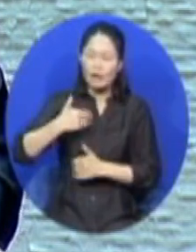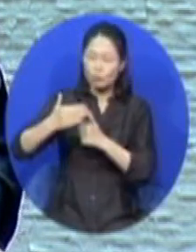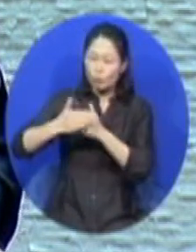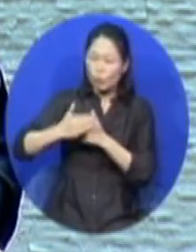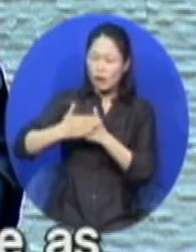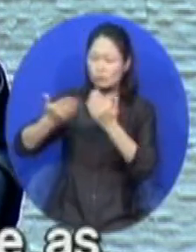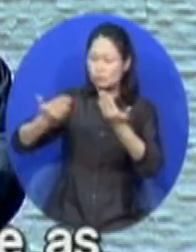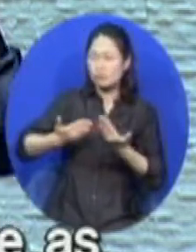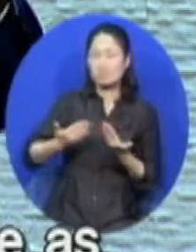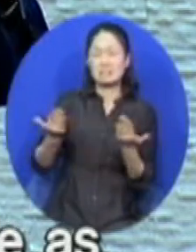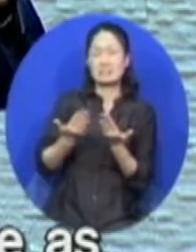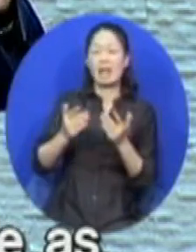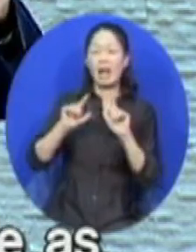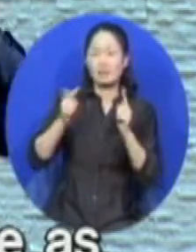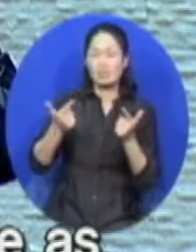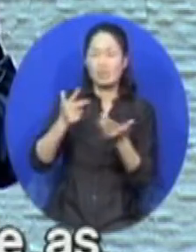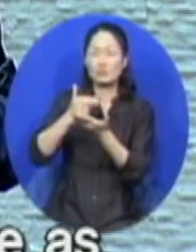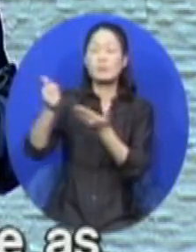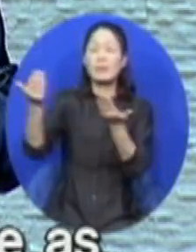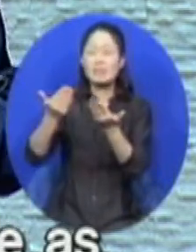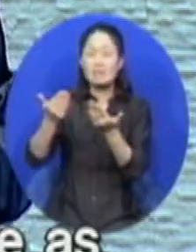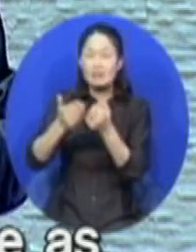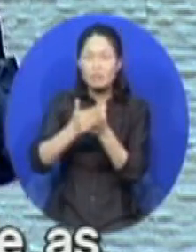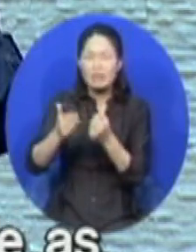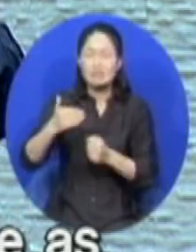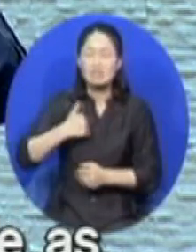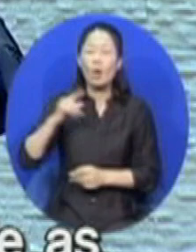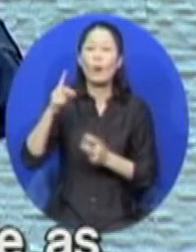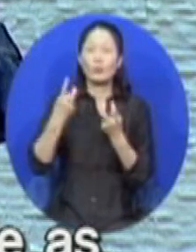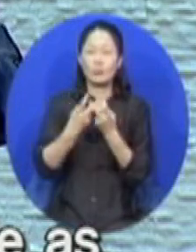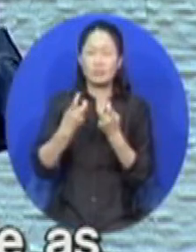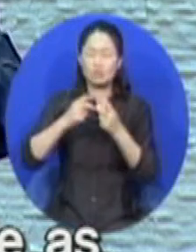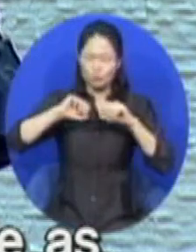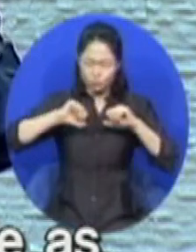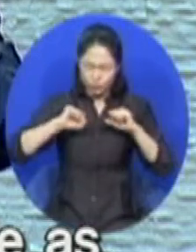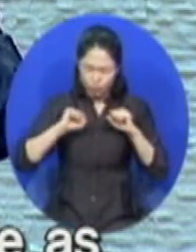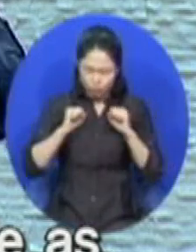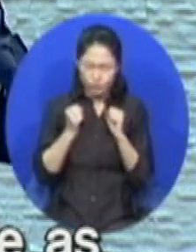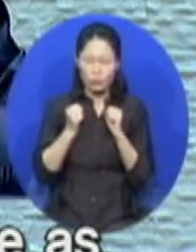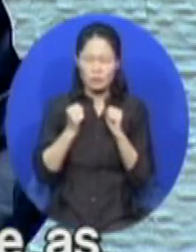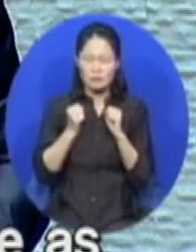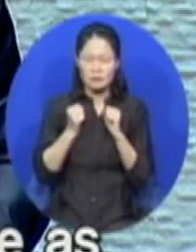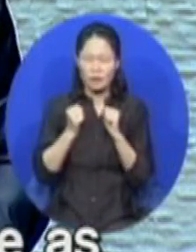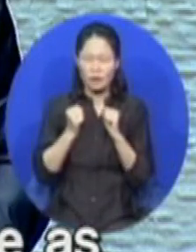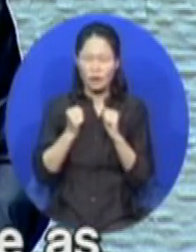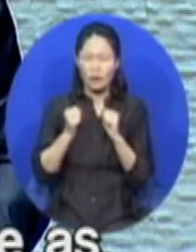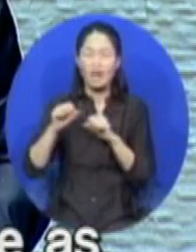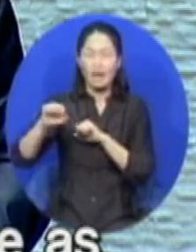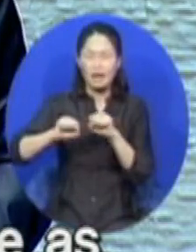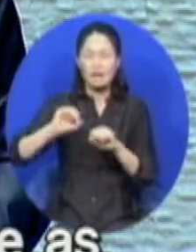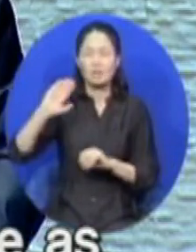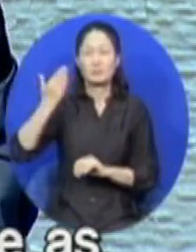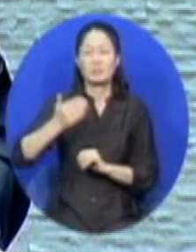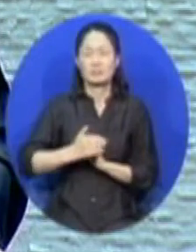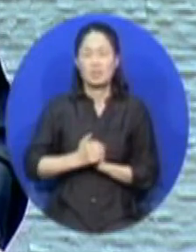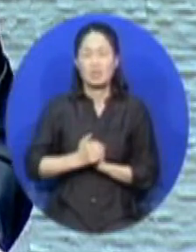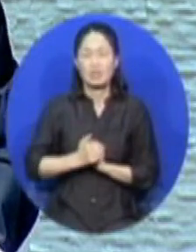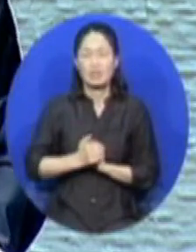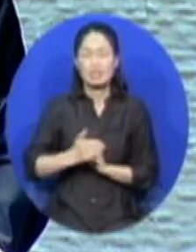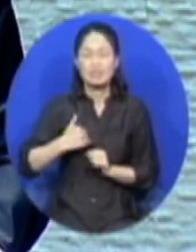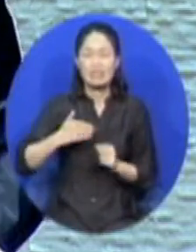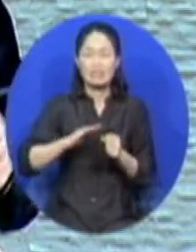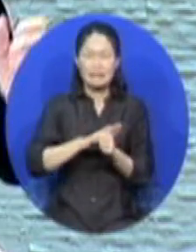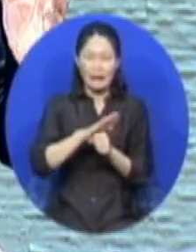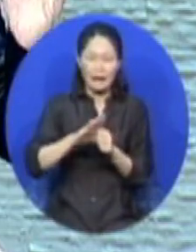일이 아니죠 주님의 일을 제가 어떻게 해서든지 순종해서 가는 거죠 제 사랑하는